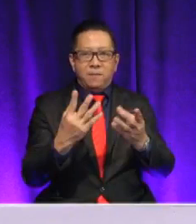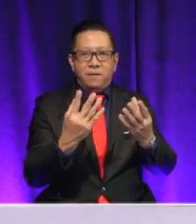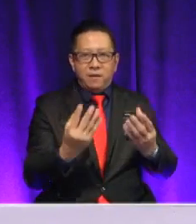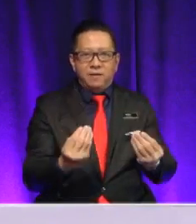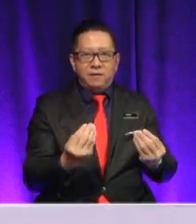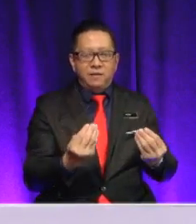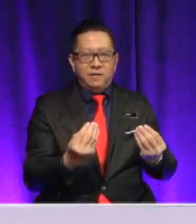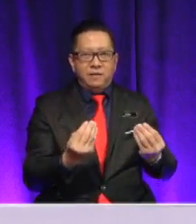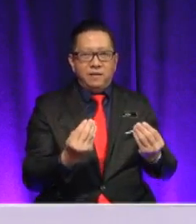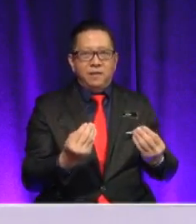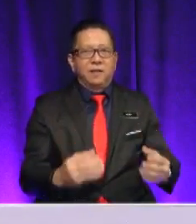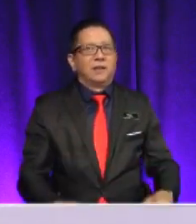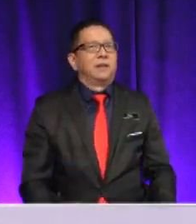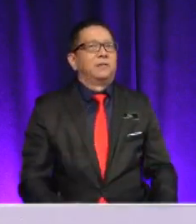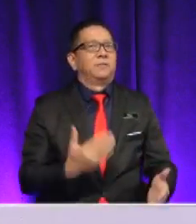boleh